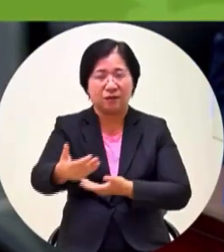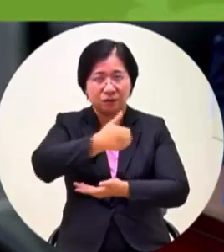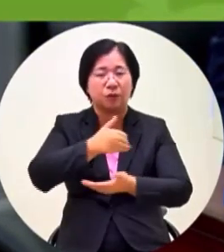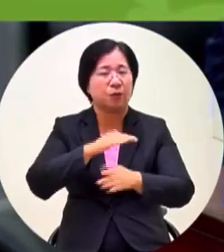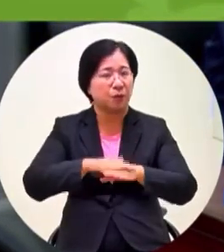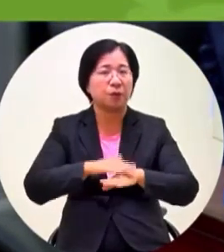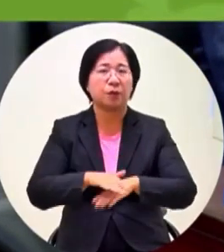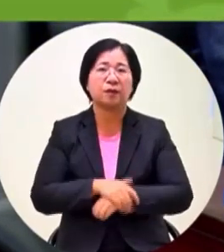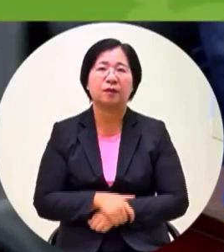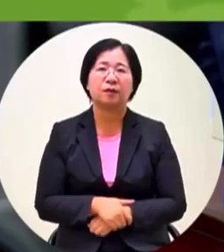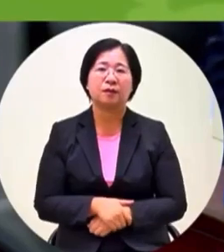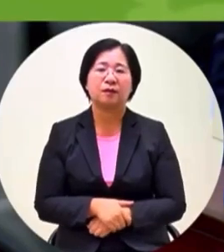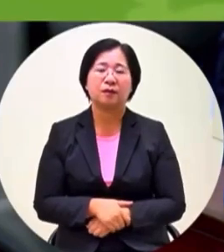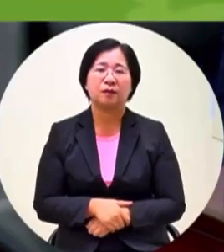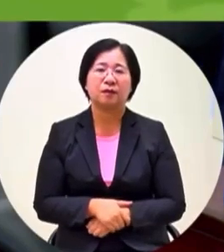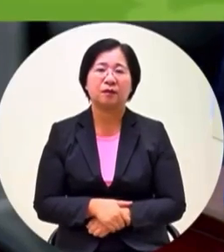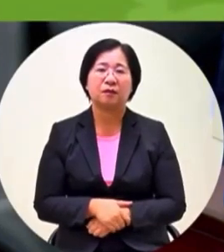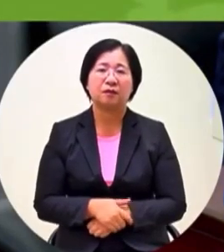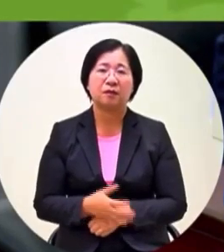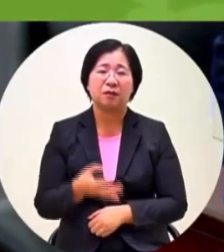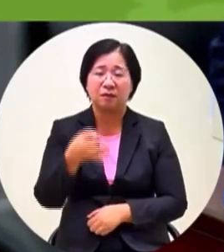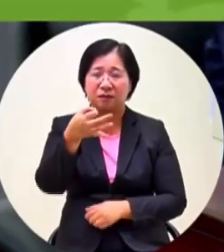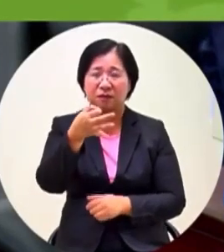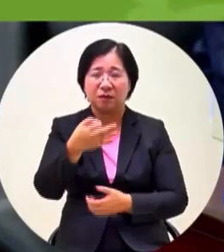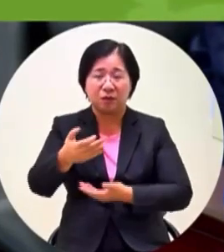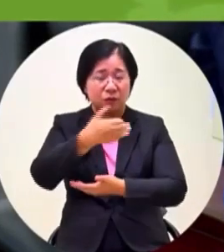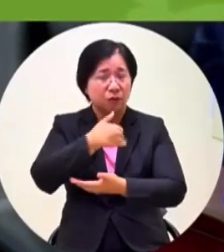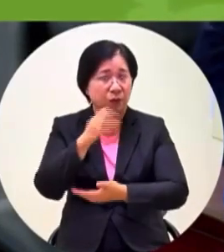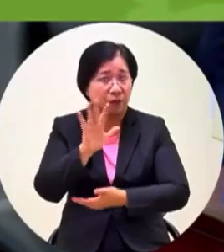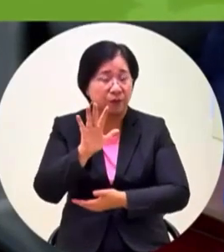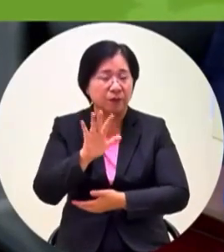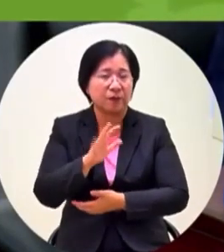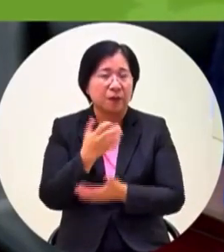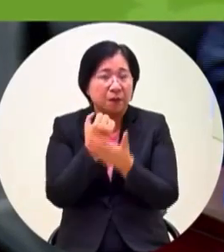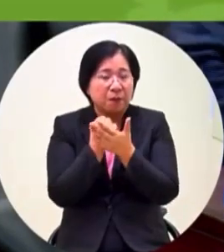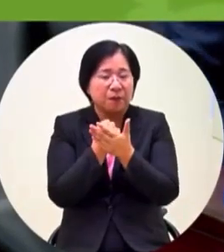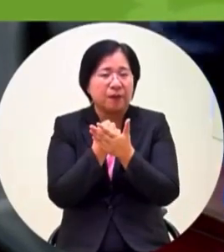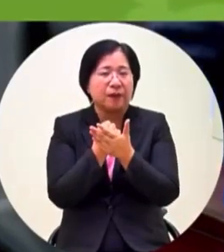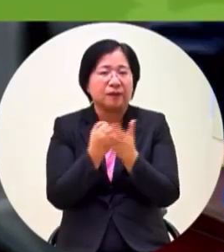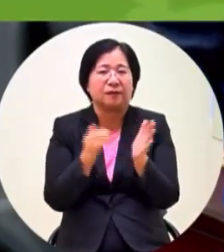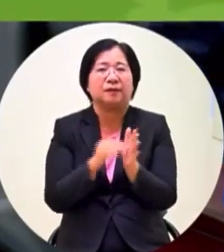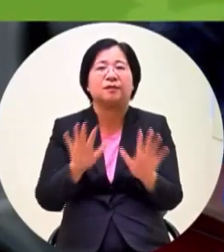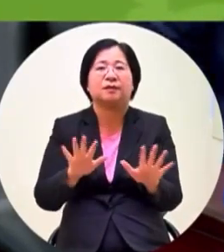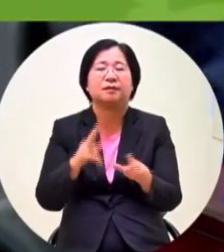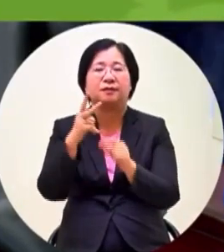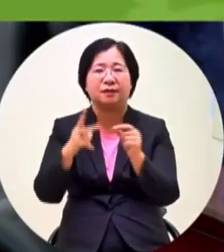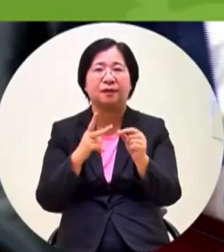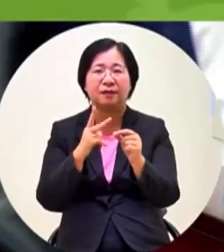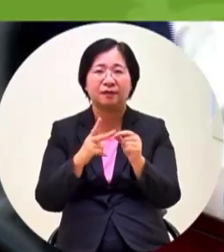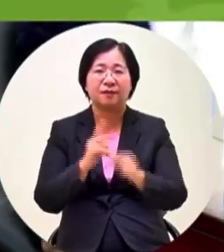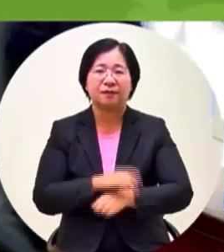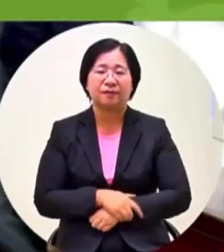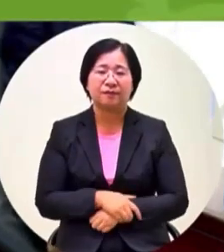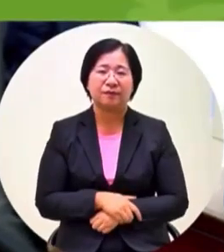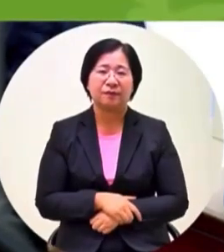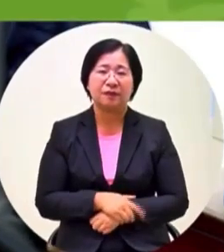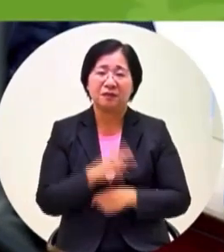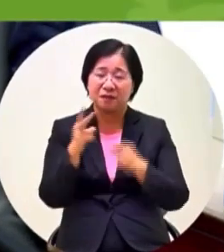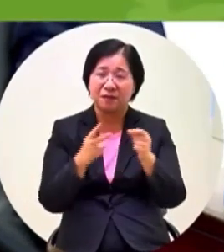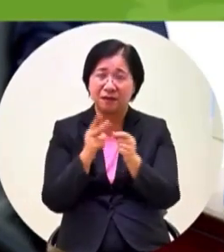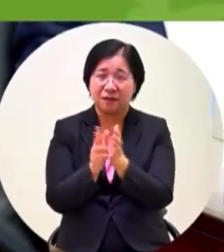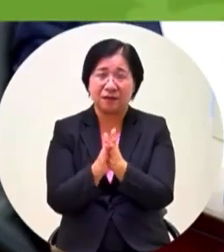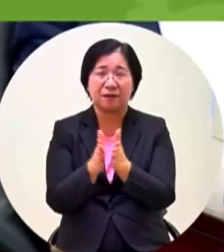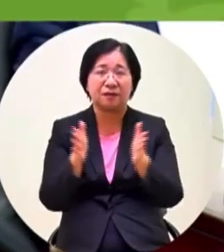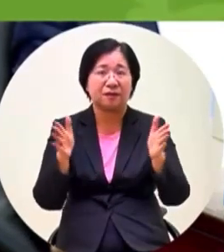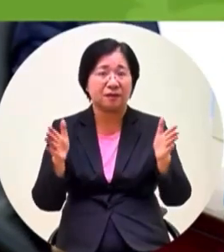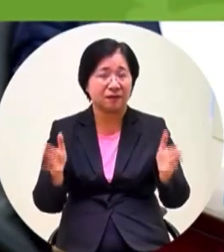我为了这条钱，不要去让它收回。保留到现在将近两年，这两年的当中，结